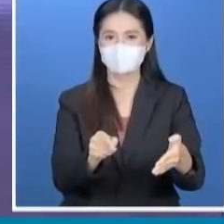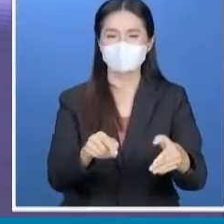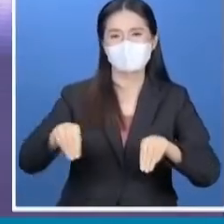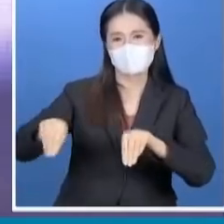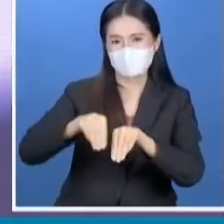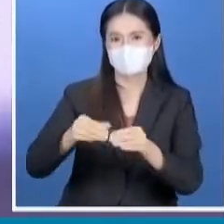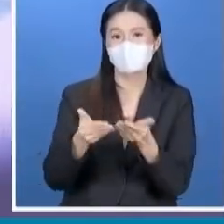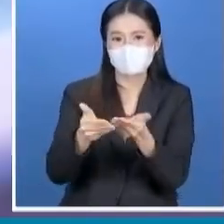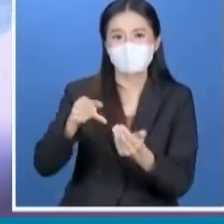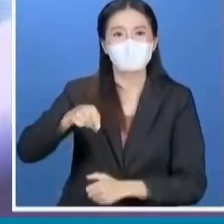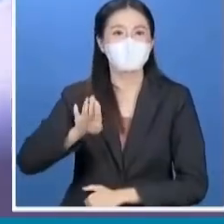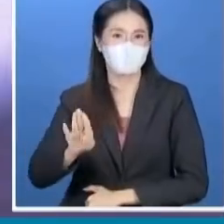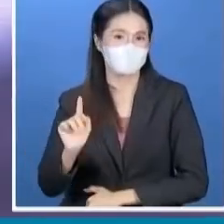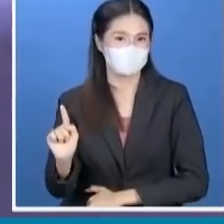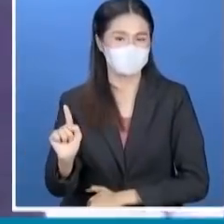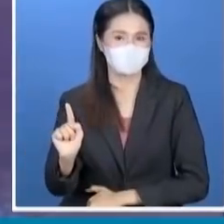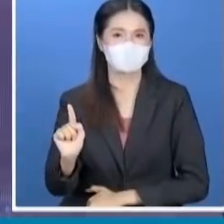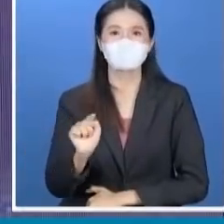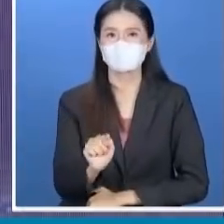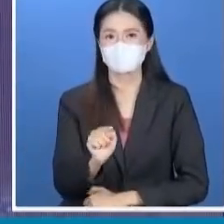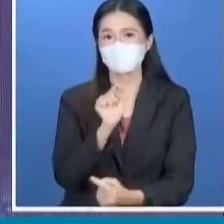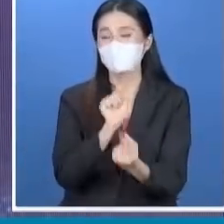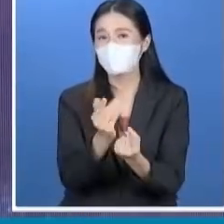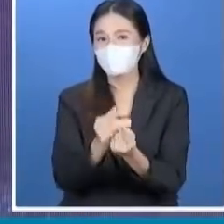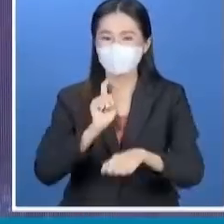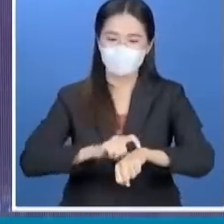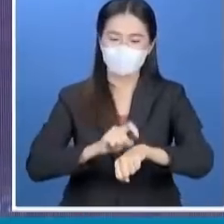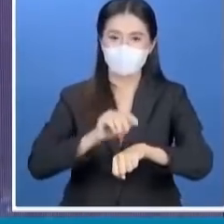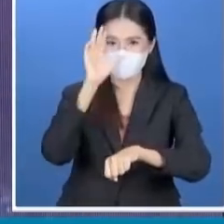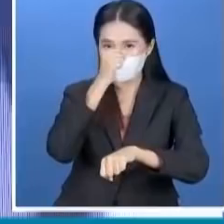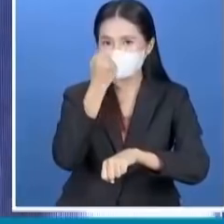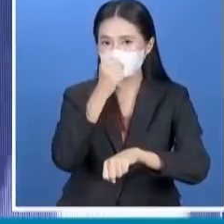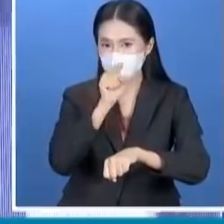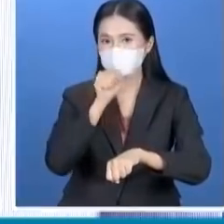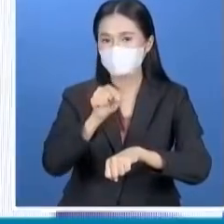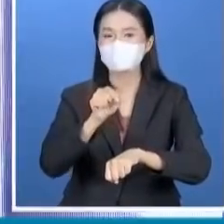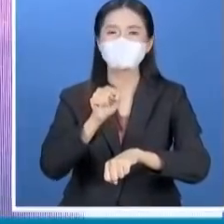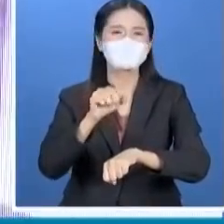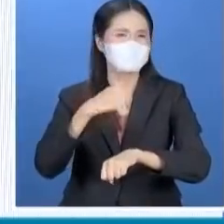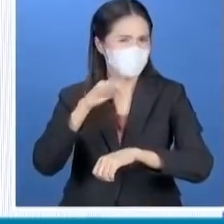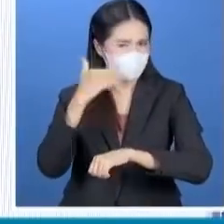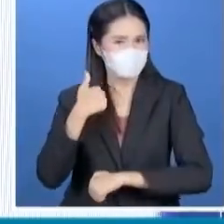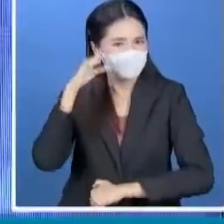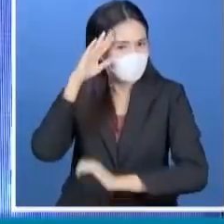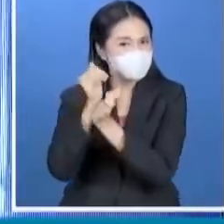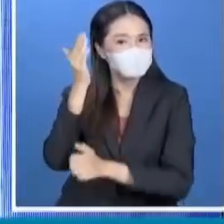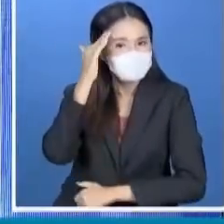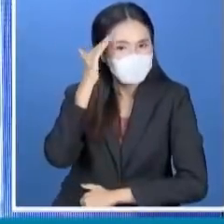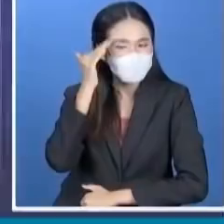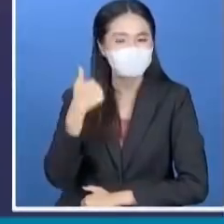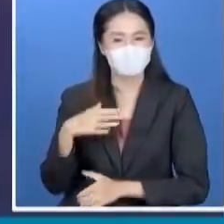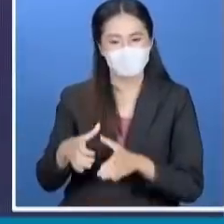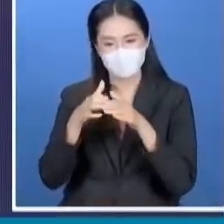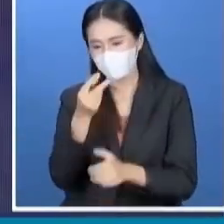ณใกล้เคียงกับท่าเรือพิบูลสงคราม1ซึ่งหลังเกิดเหตุเวลาประมาณ 23:00 นเจ้าหน้าที่ตำรวจได้รับแจ้งเหตุจึง